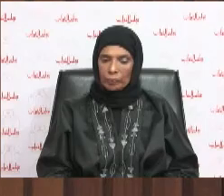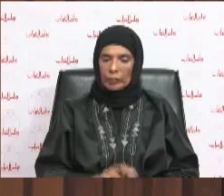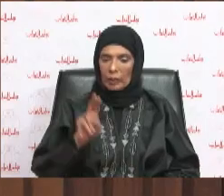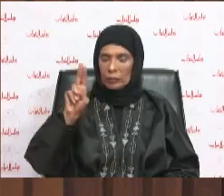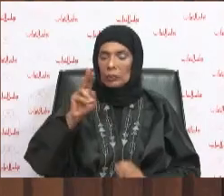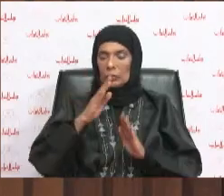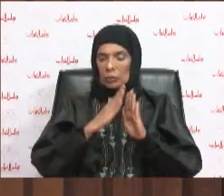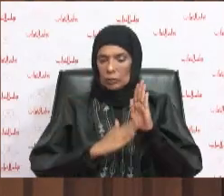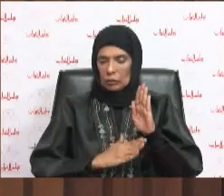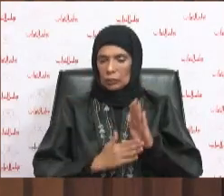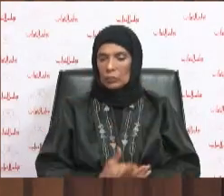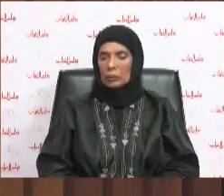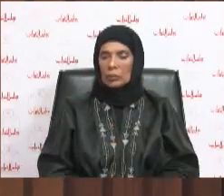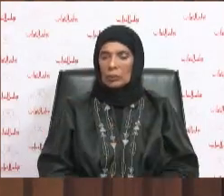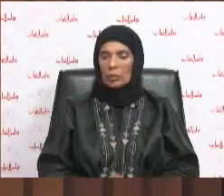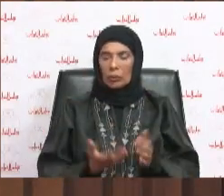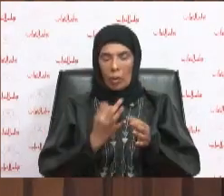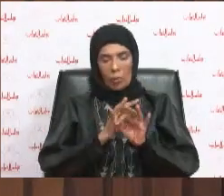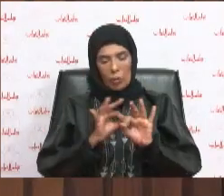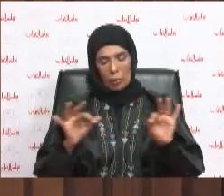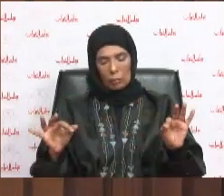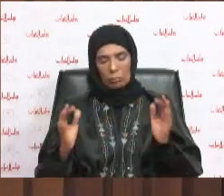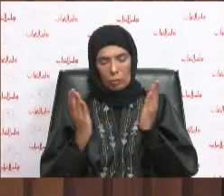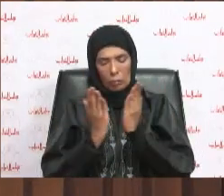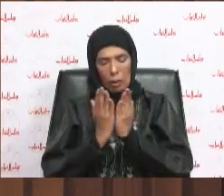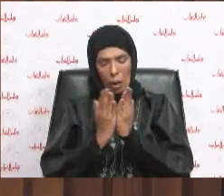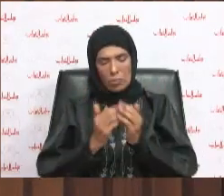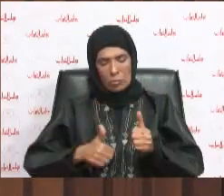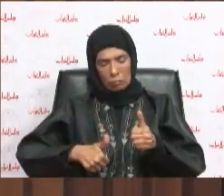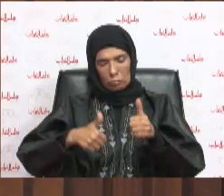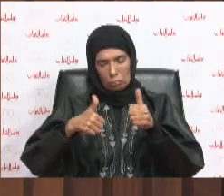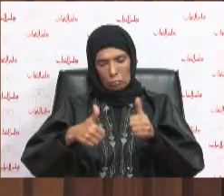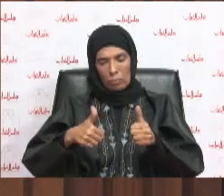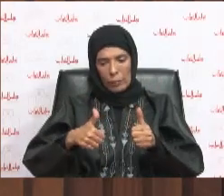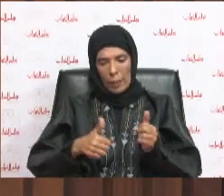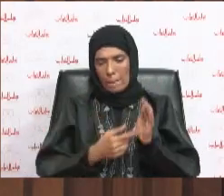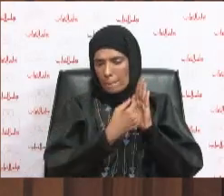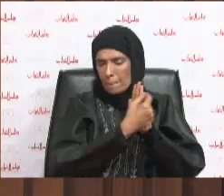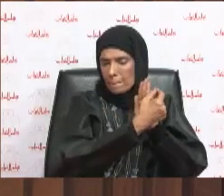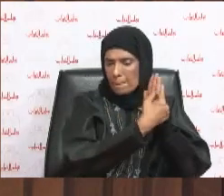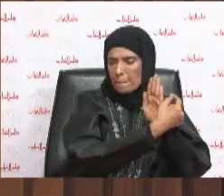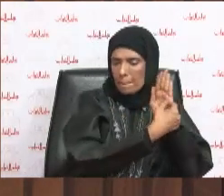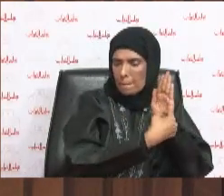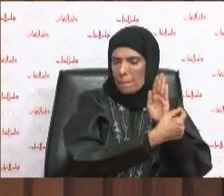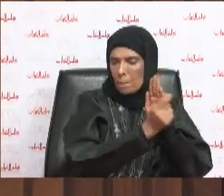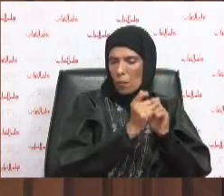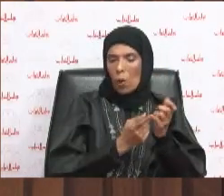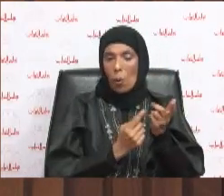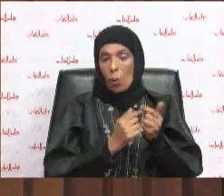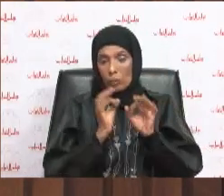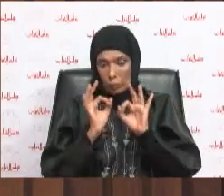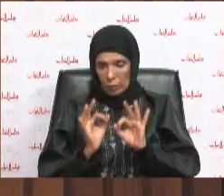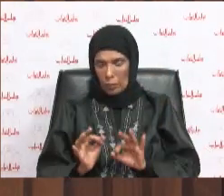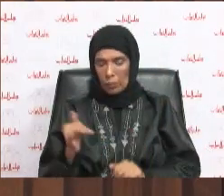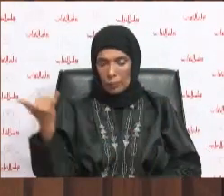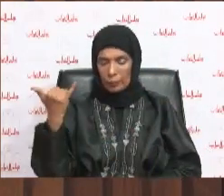كان شامل ومدروس، والنقاط المطروحة والتوصيات بصراحة كلها